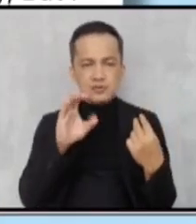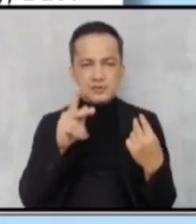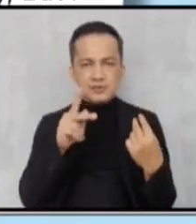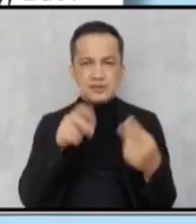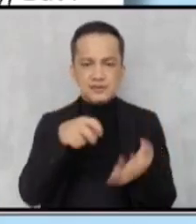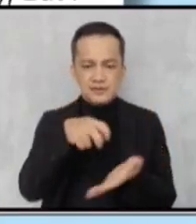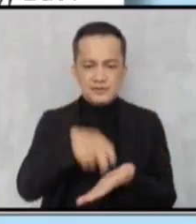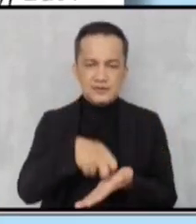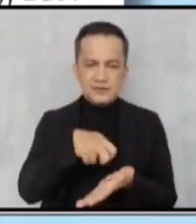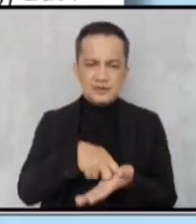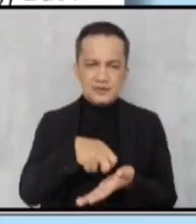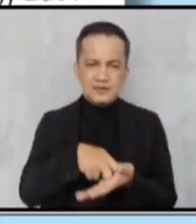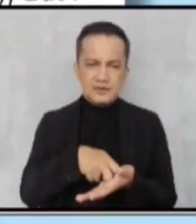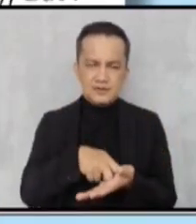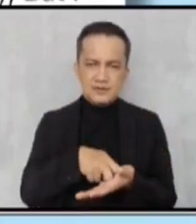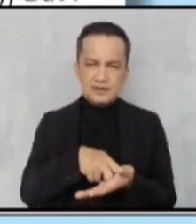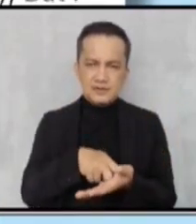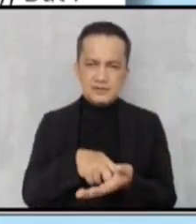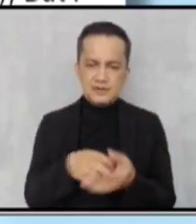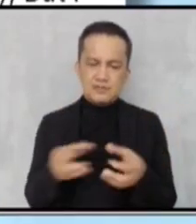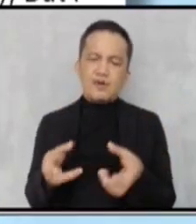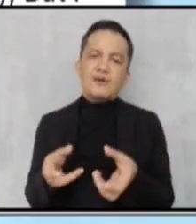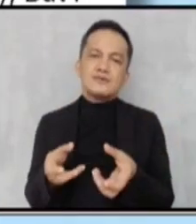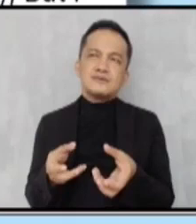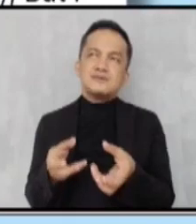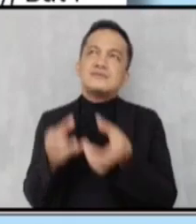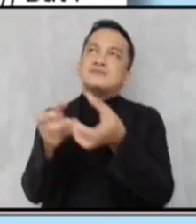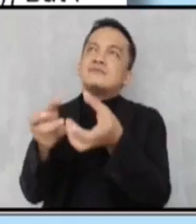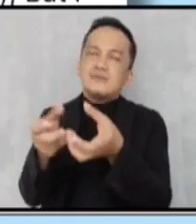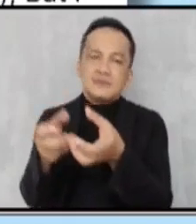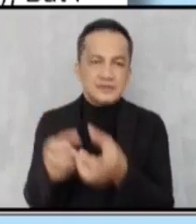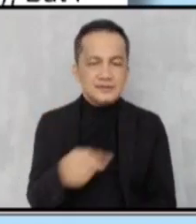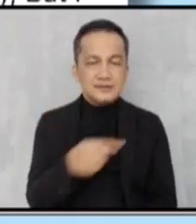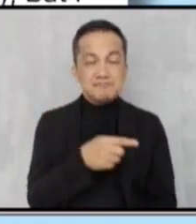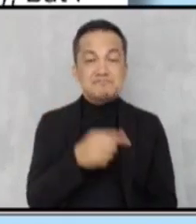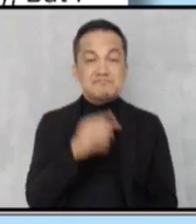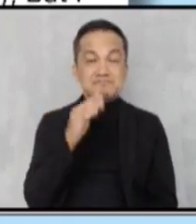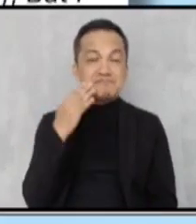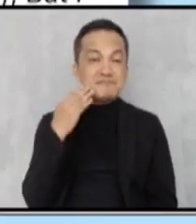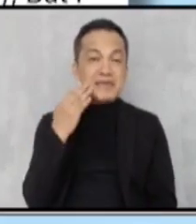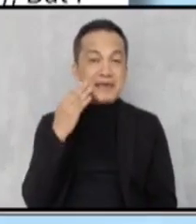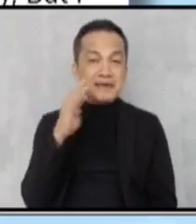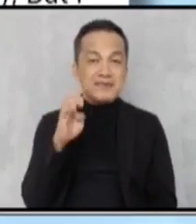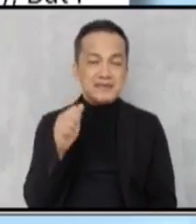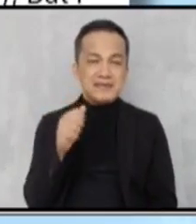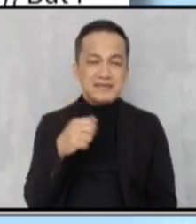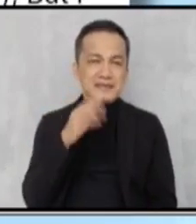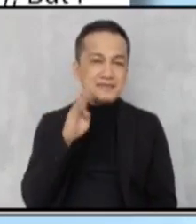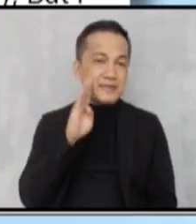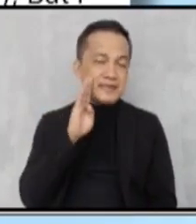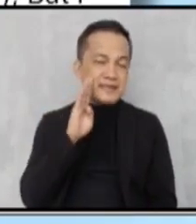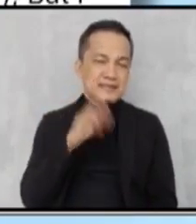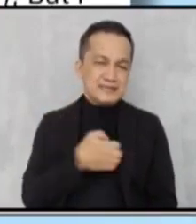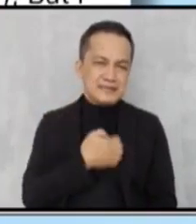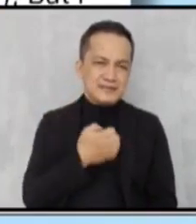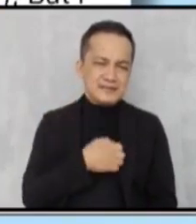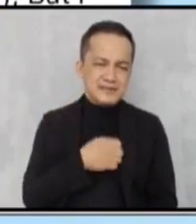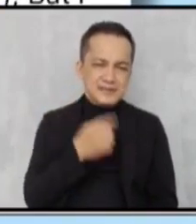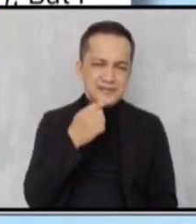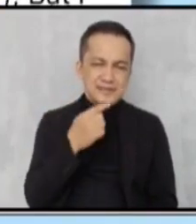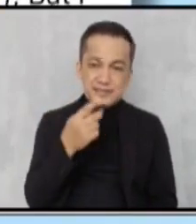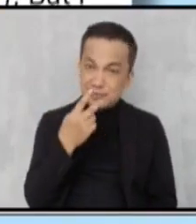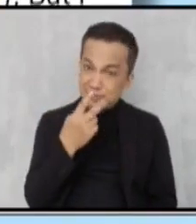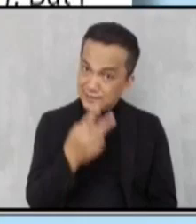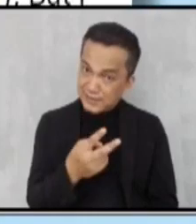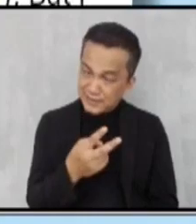box on his hand. Dito na naging emosyonal ang aktres. Sinabi rin niya sa kanyang caption, "You see, I have